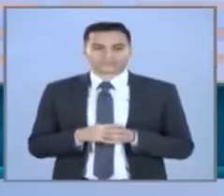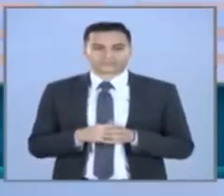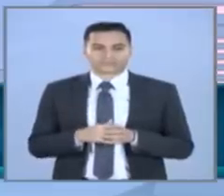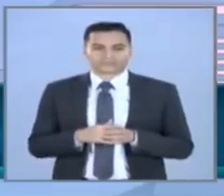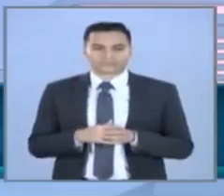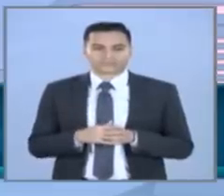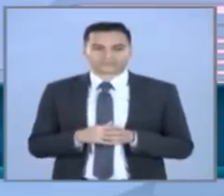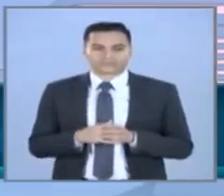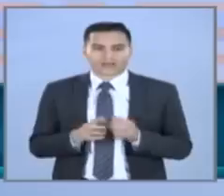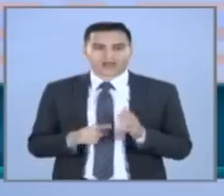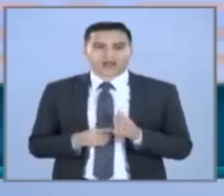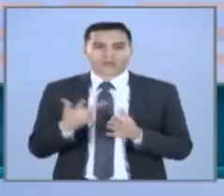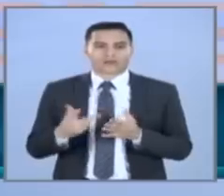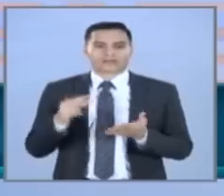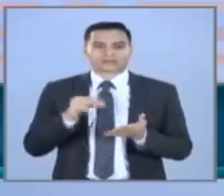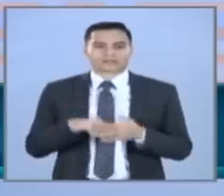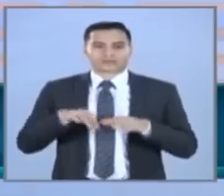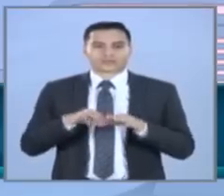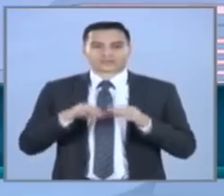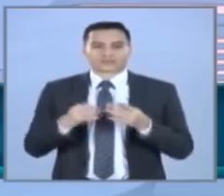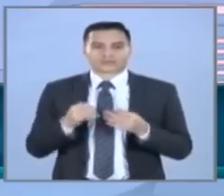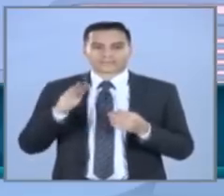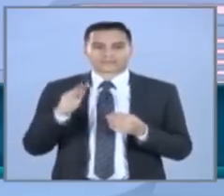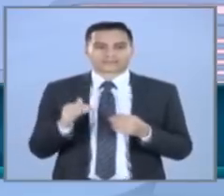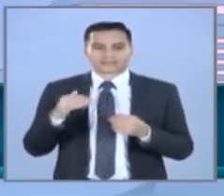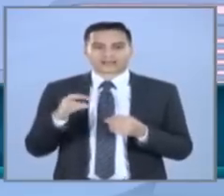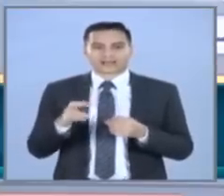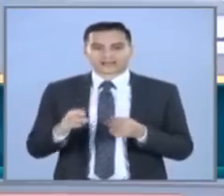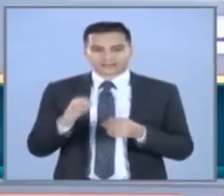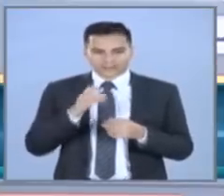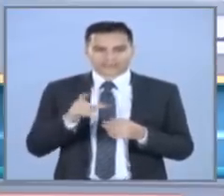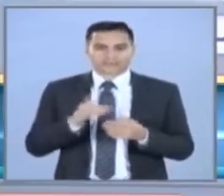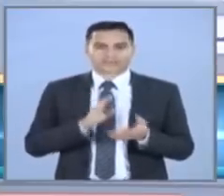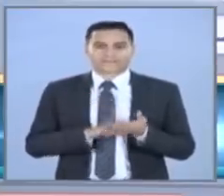545. أول 3 نقاط لعائلة مسيحة كرولوس، إجابة صحيحة.